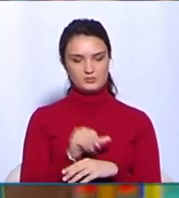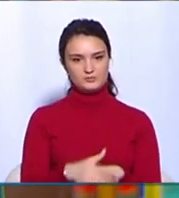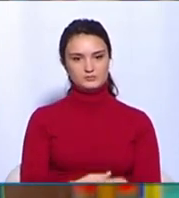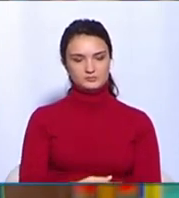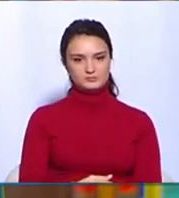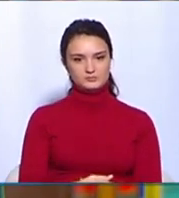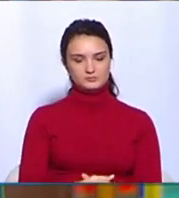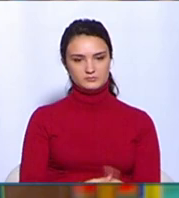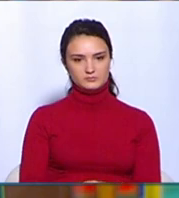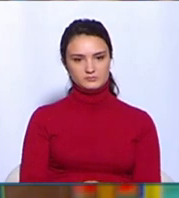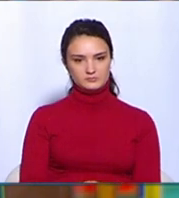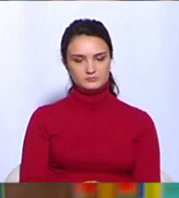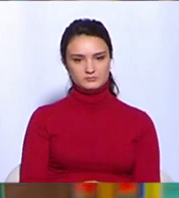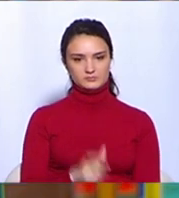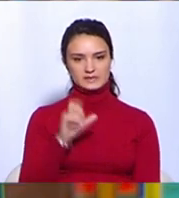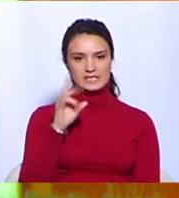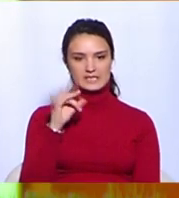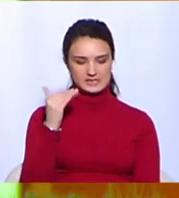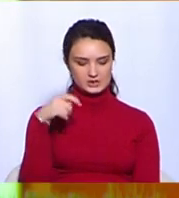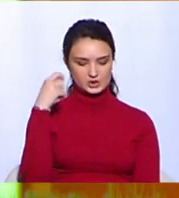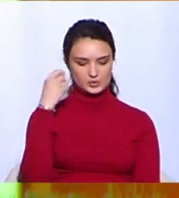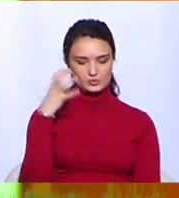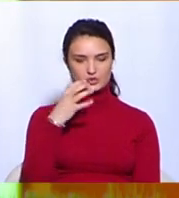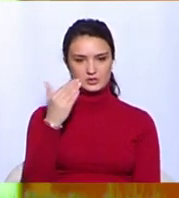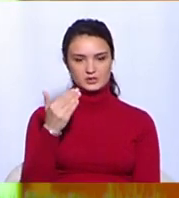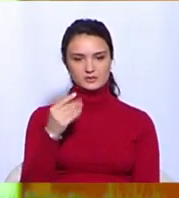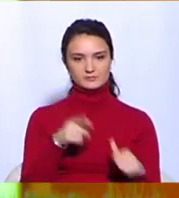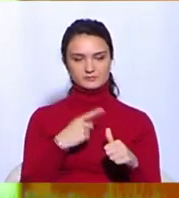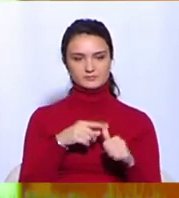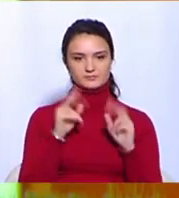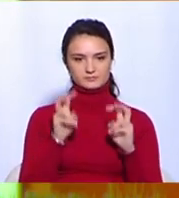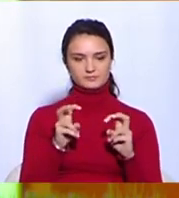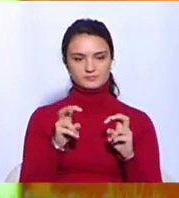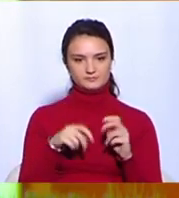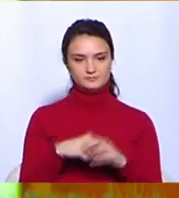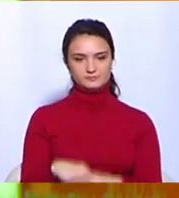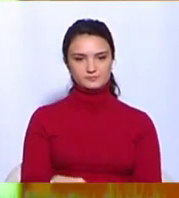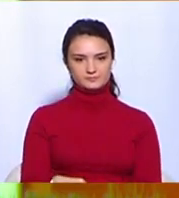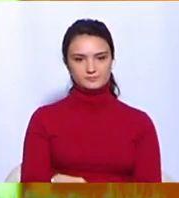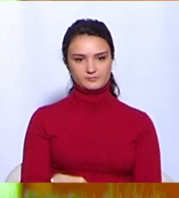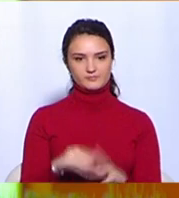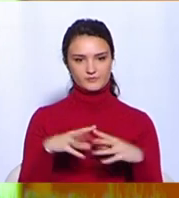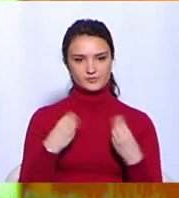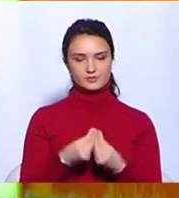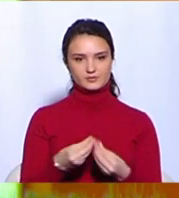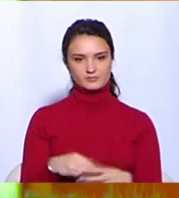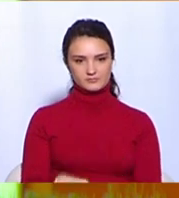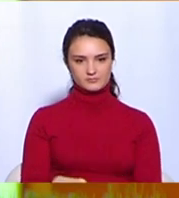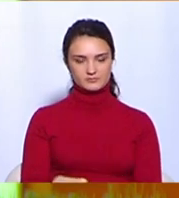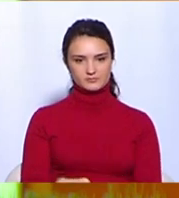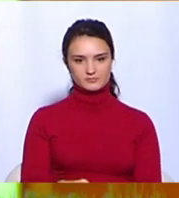ცუდი. ელენე პაპიაშვილის მორიგი სიუჟეტი ციკლიდან, რუბრიკა ოჯახი.